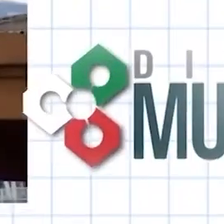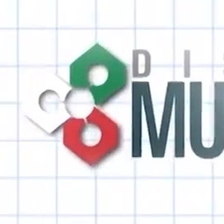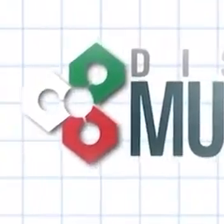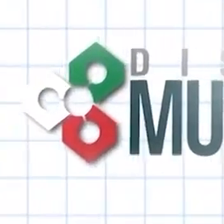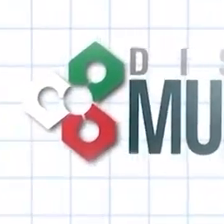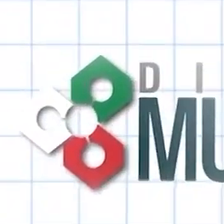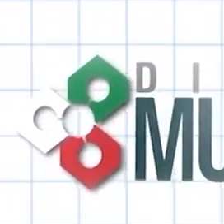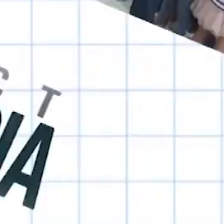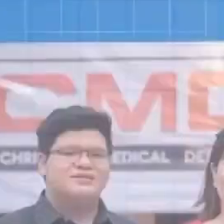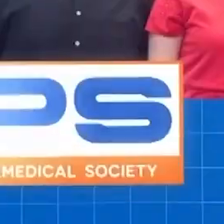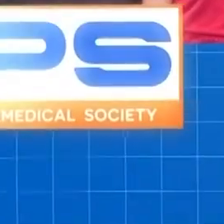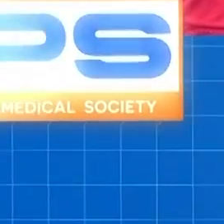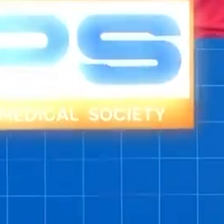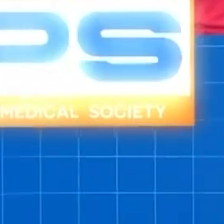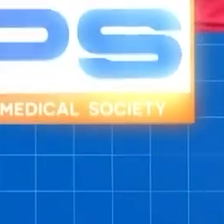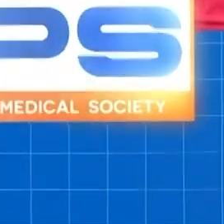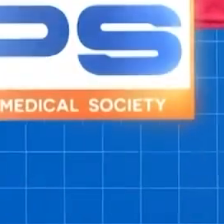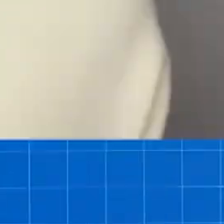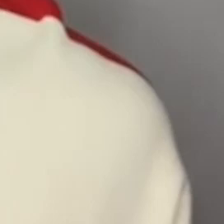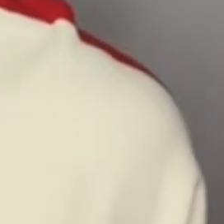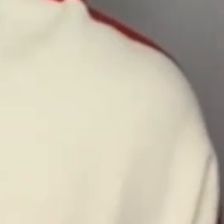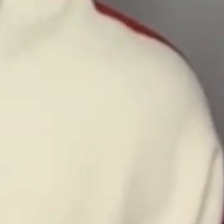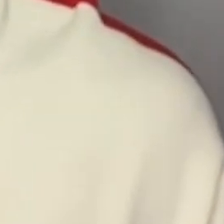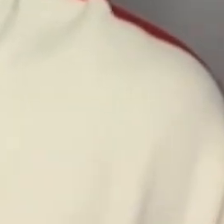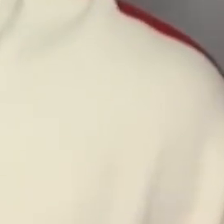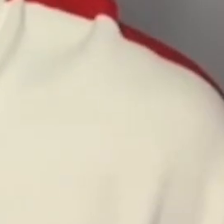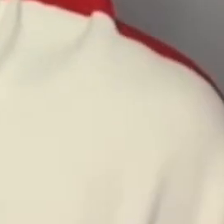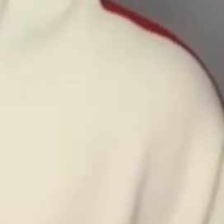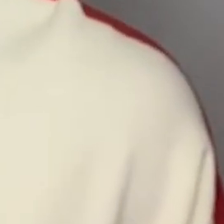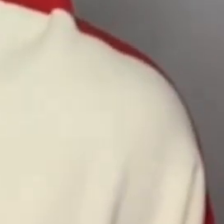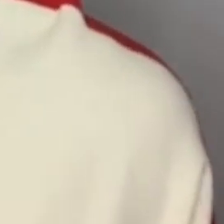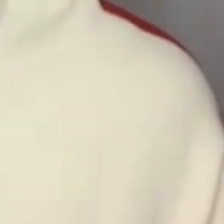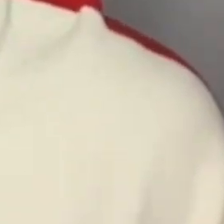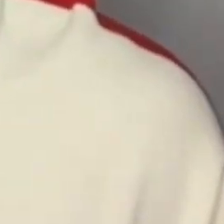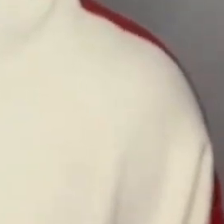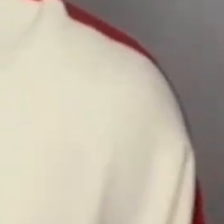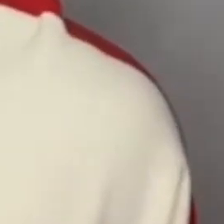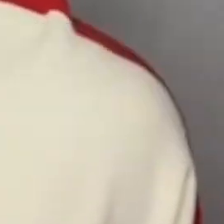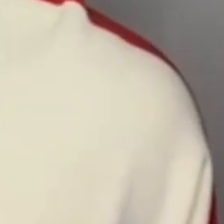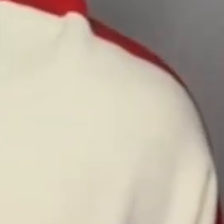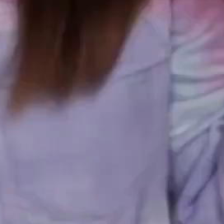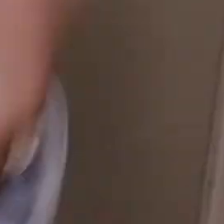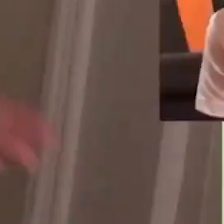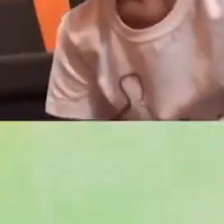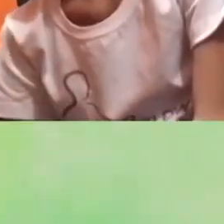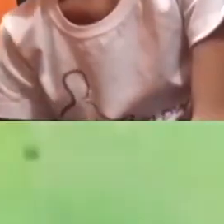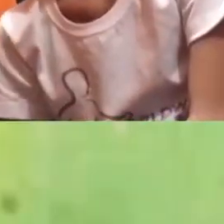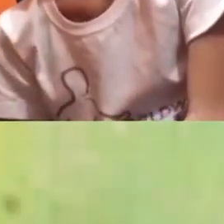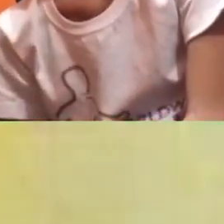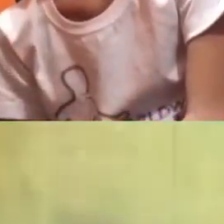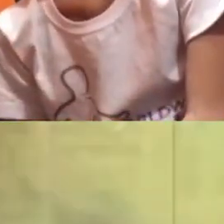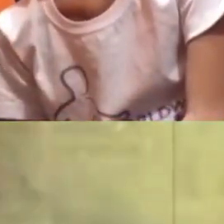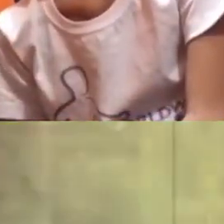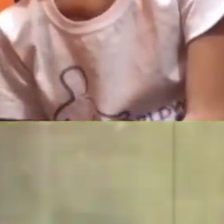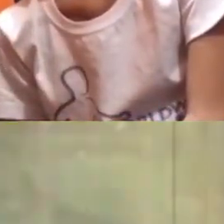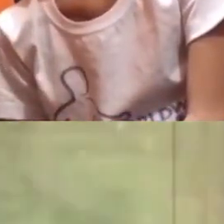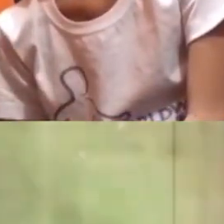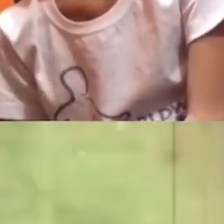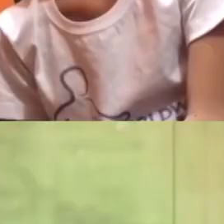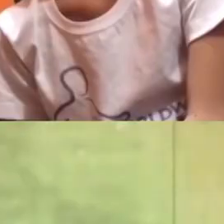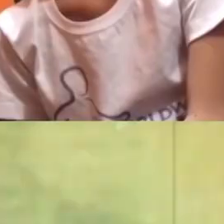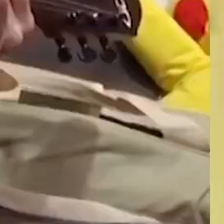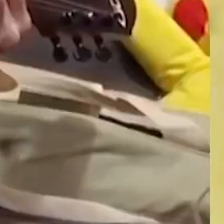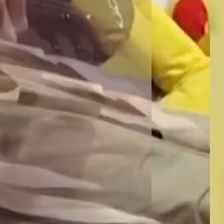orasan habang tayo na sa ating tahanan. I-share mo na rin ang panoorin ng iyong kakilala at kaibigan. At kung nasan ka man, palagi